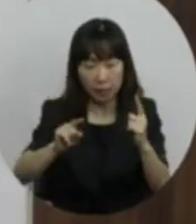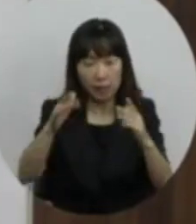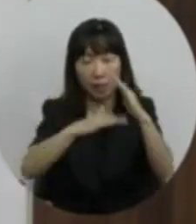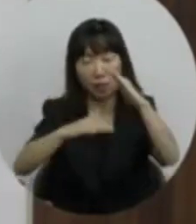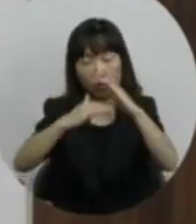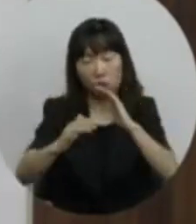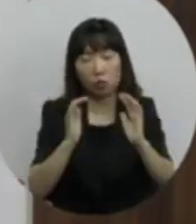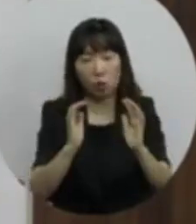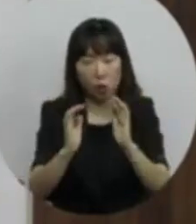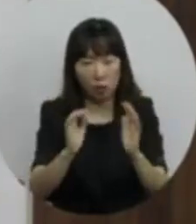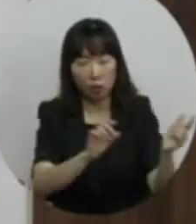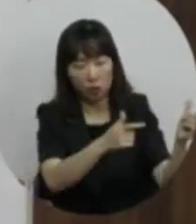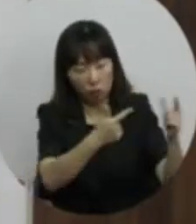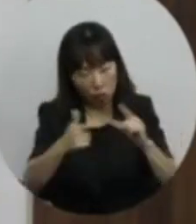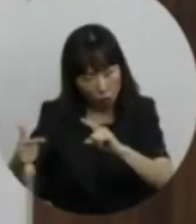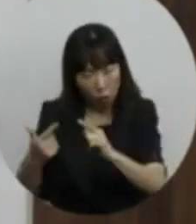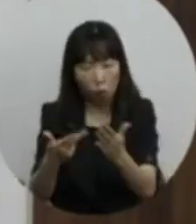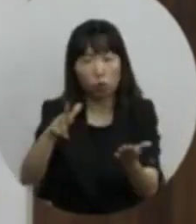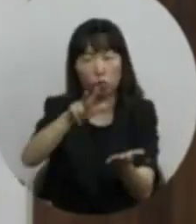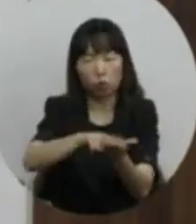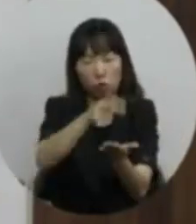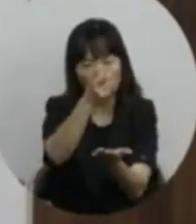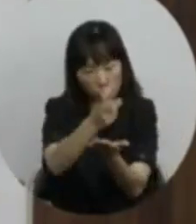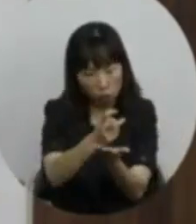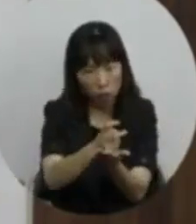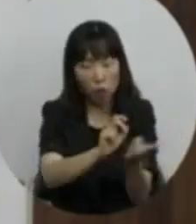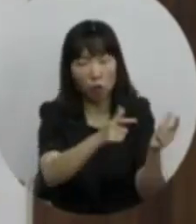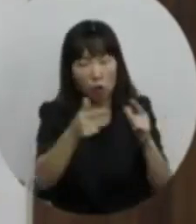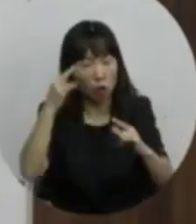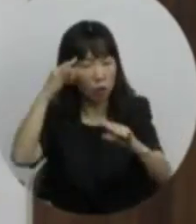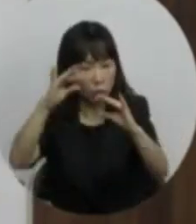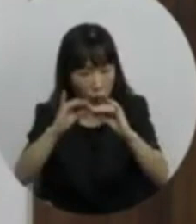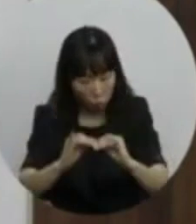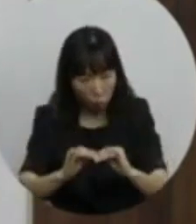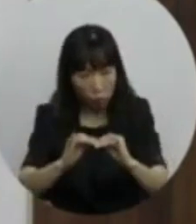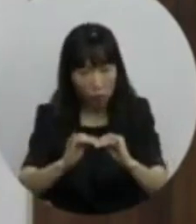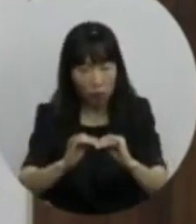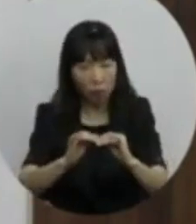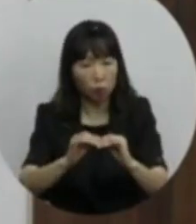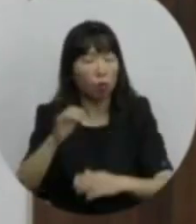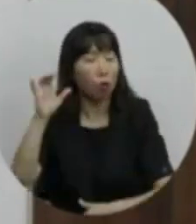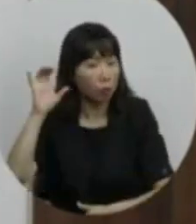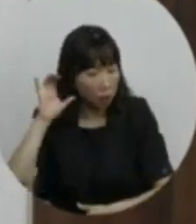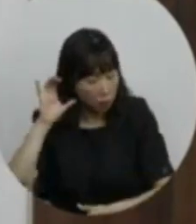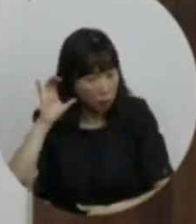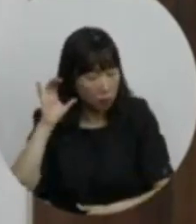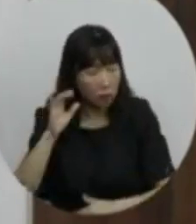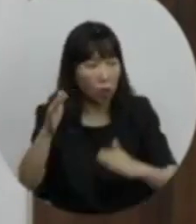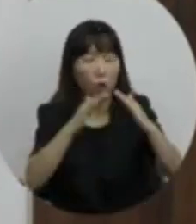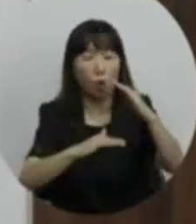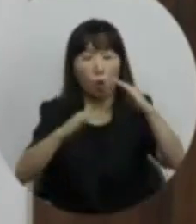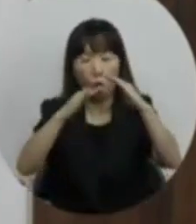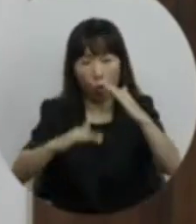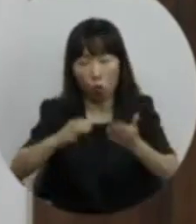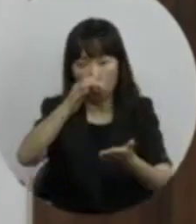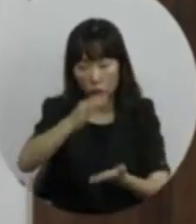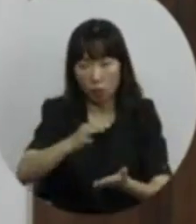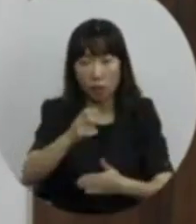정례에는 각종 조례안과 규칙안, 동의안, 의견 청취, 공유재산 관리